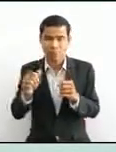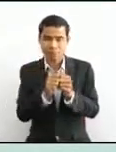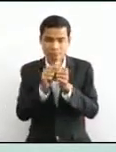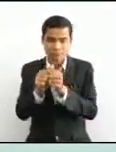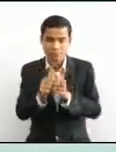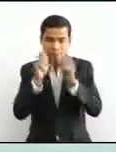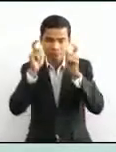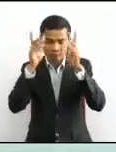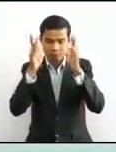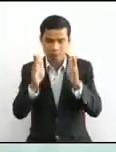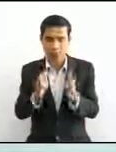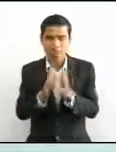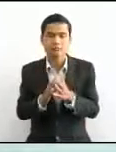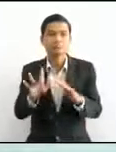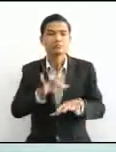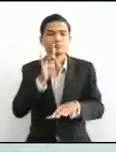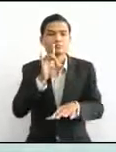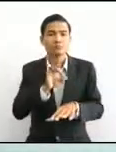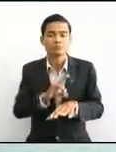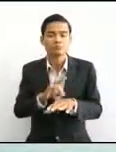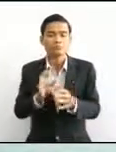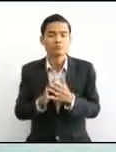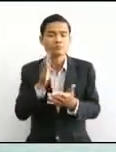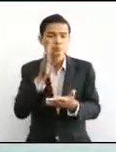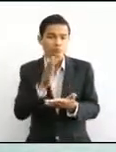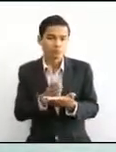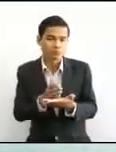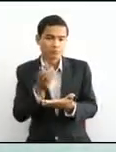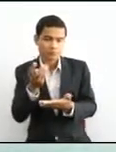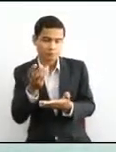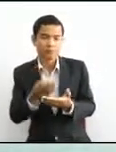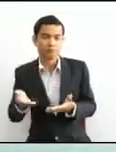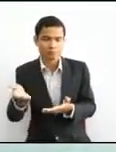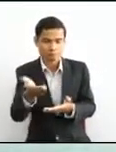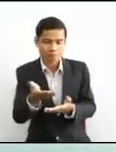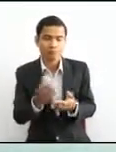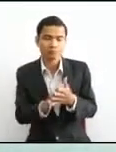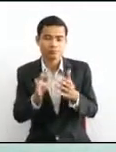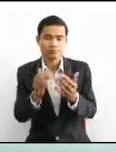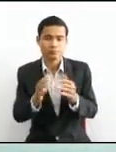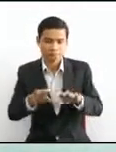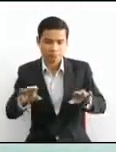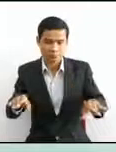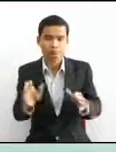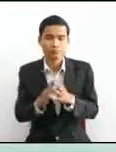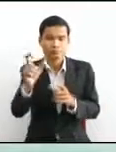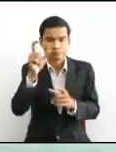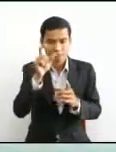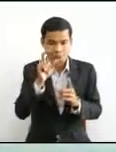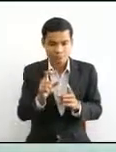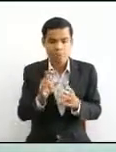nè cử. Chà, ta bê đây nè cử ơ bình tết. Chăm con từng ọc nế, bằng bình bia xâm lòng từng ọc nế